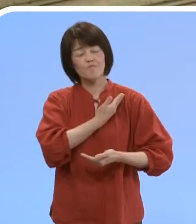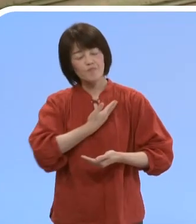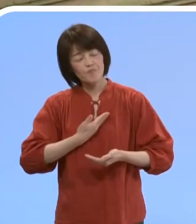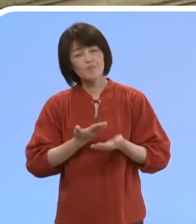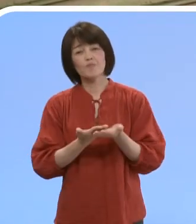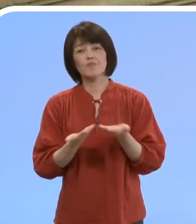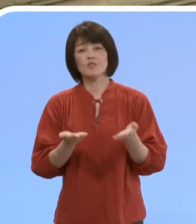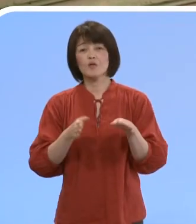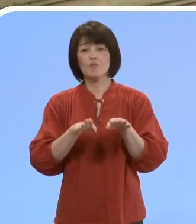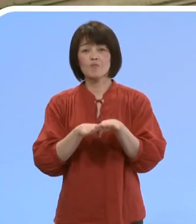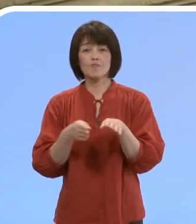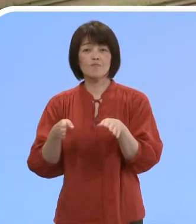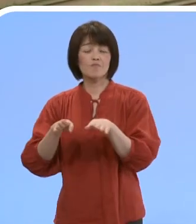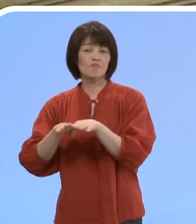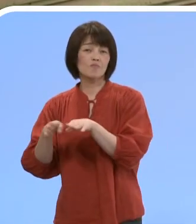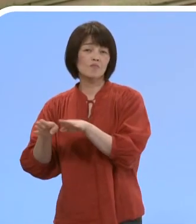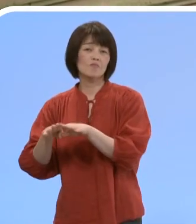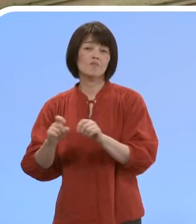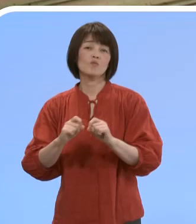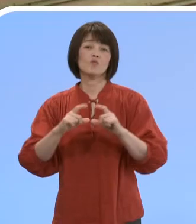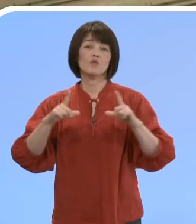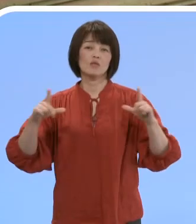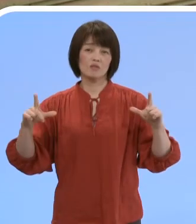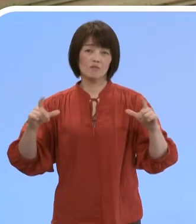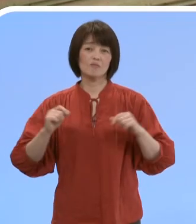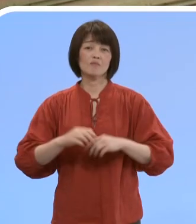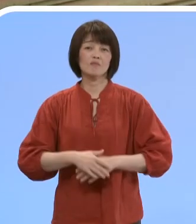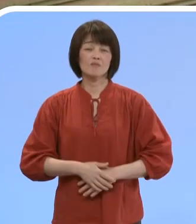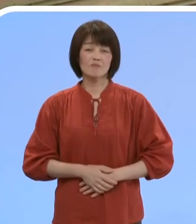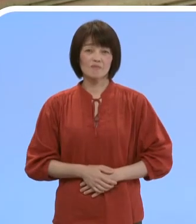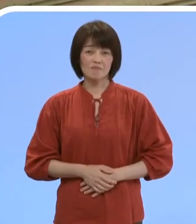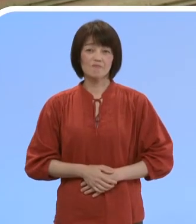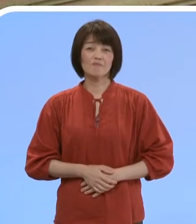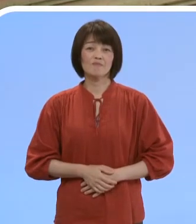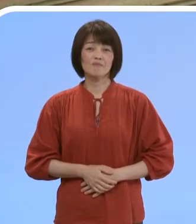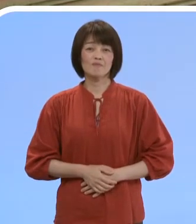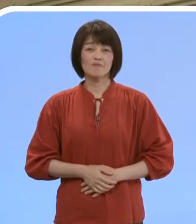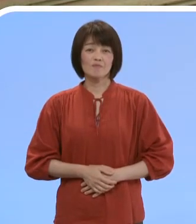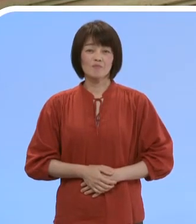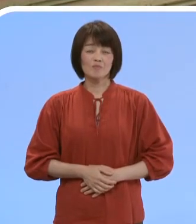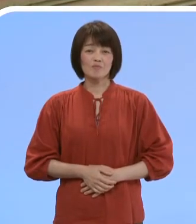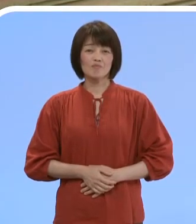シャッターを下ろす店が増えていったそうです。